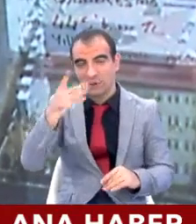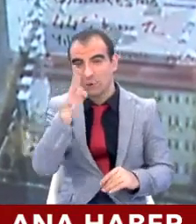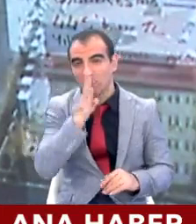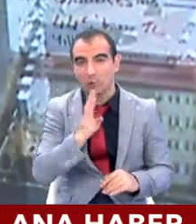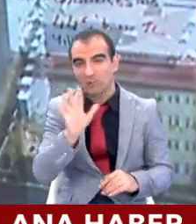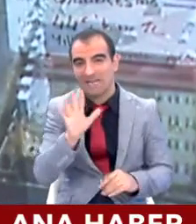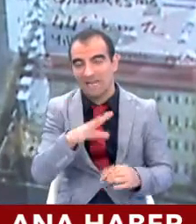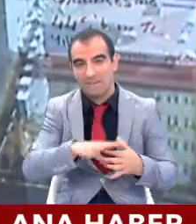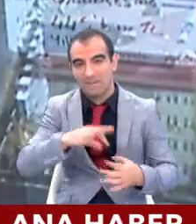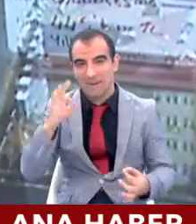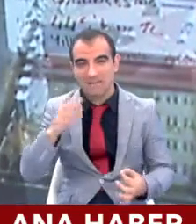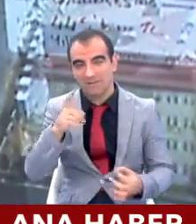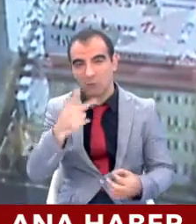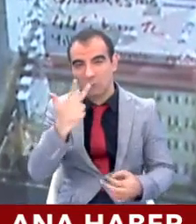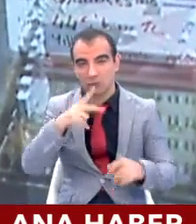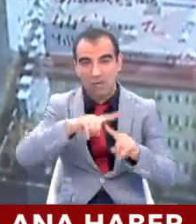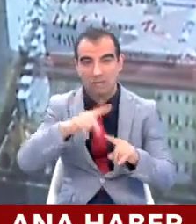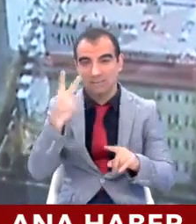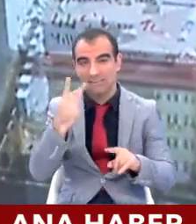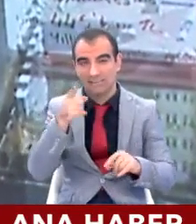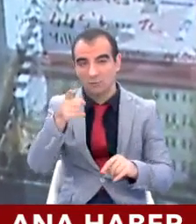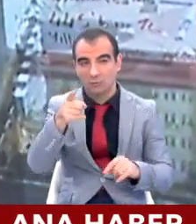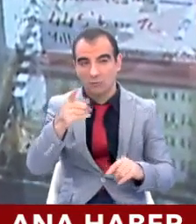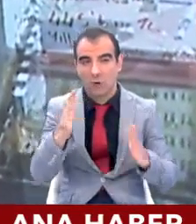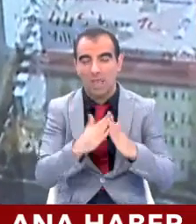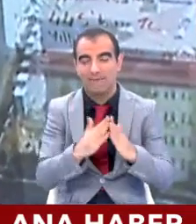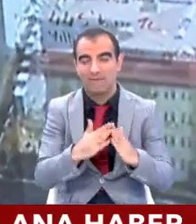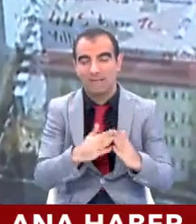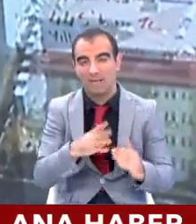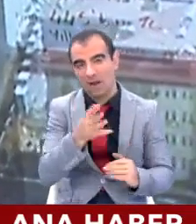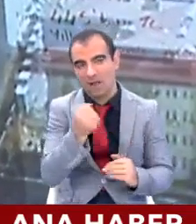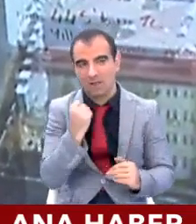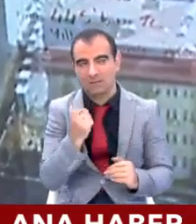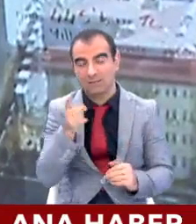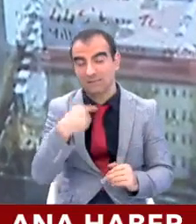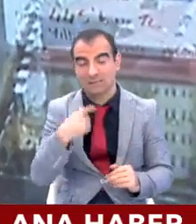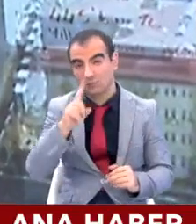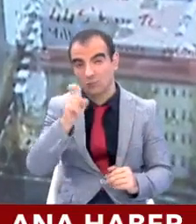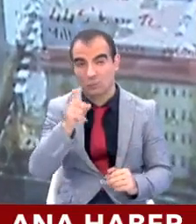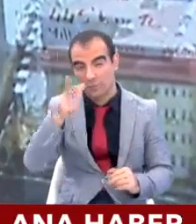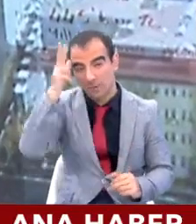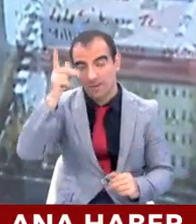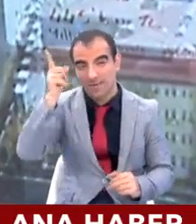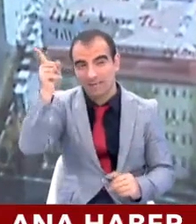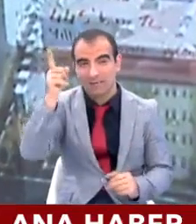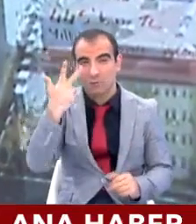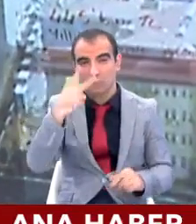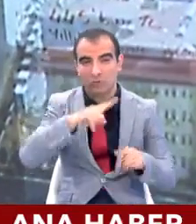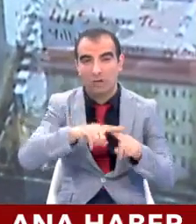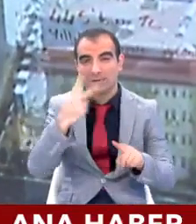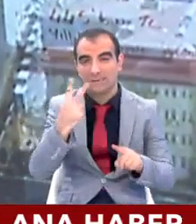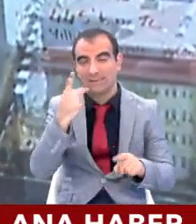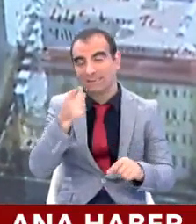450 metrekarelik 3+2 şu villayı satın alın Şimdi ben size soruyorum Miami'de 3+2